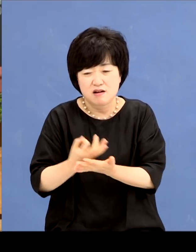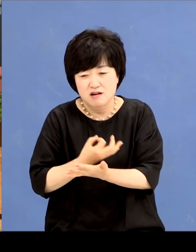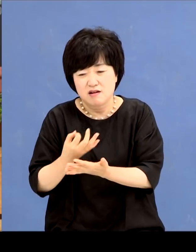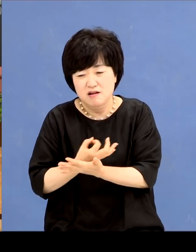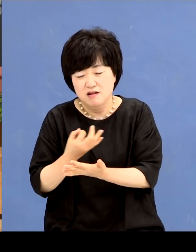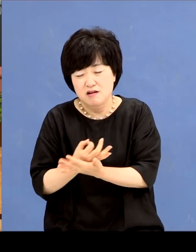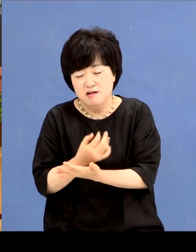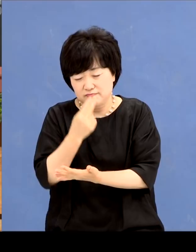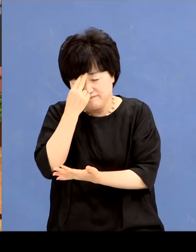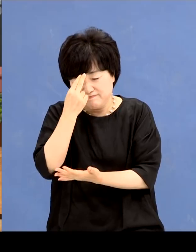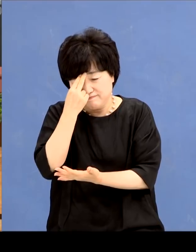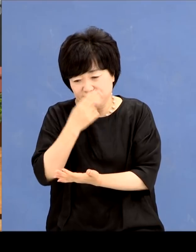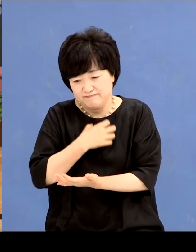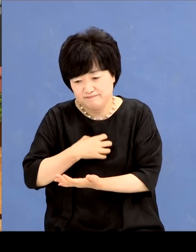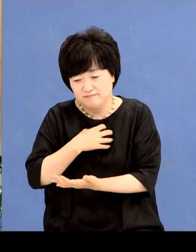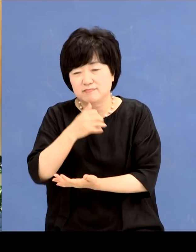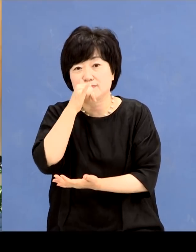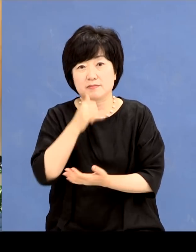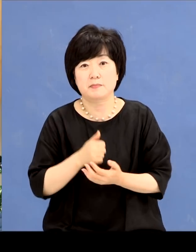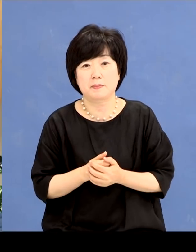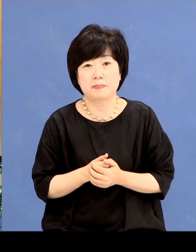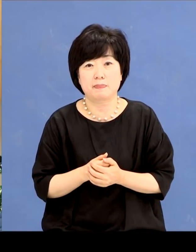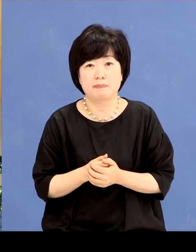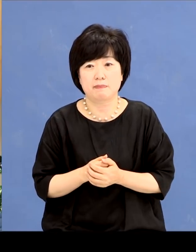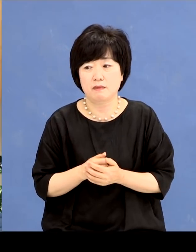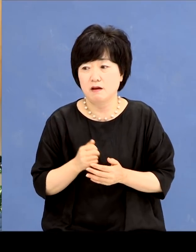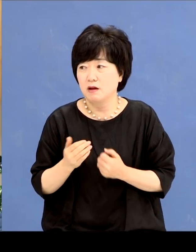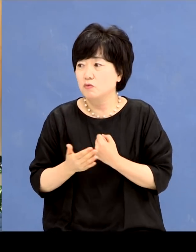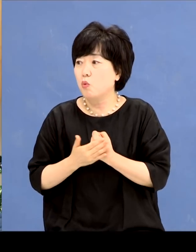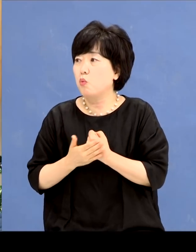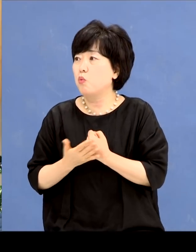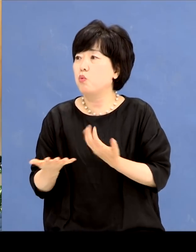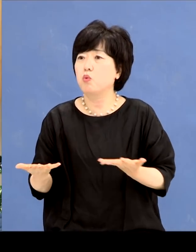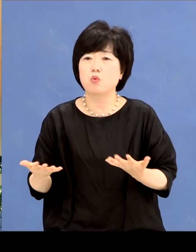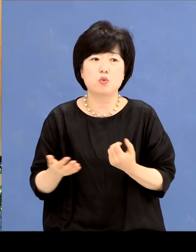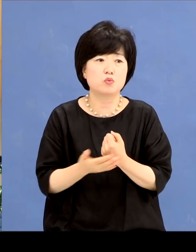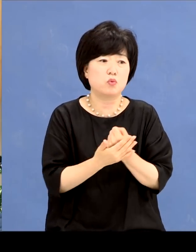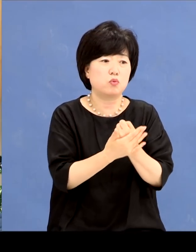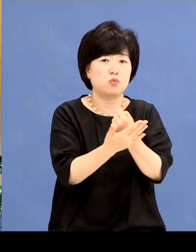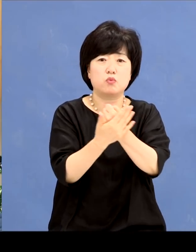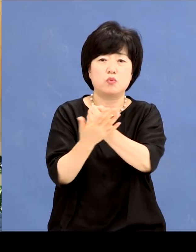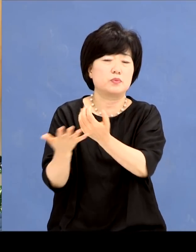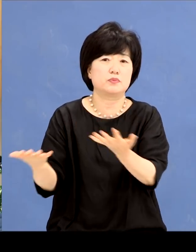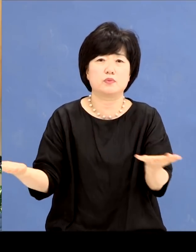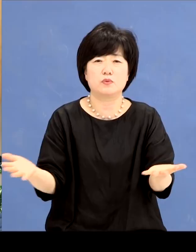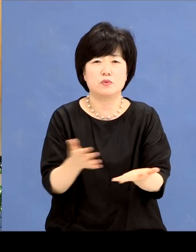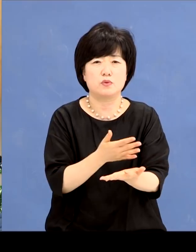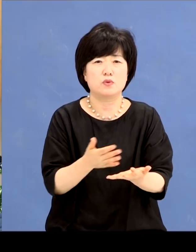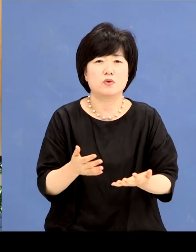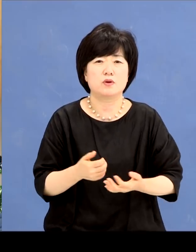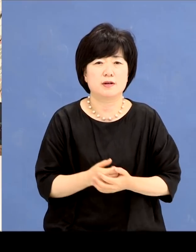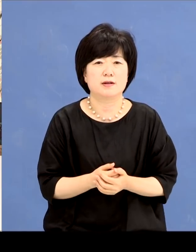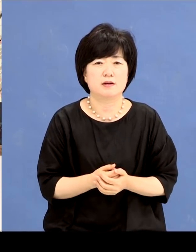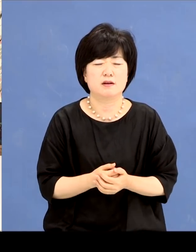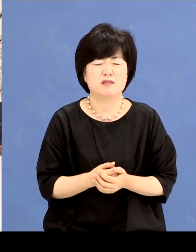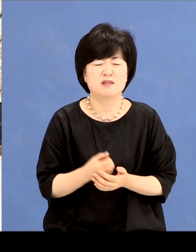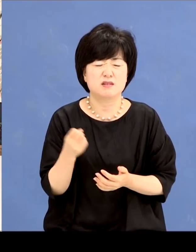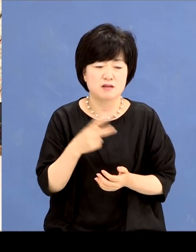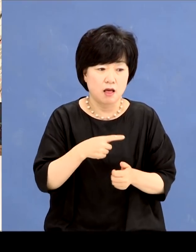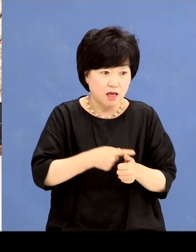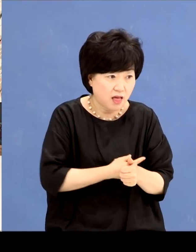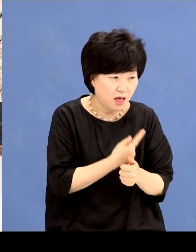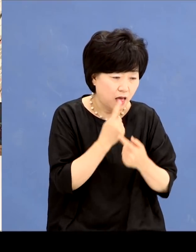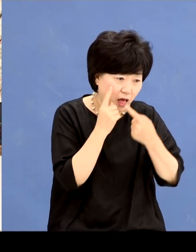살고 이러한 삶들을 살고 있어요. 네. 이 친구들은 손 벌릴 곳이 없잖아요. 네. 그러니까 자연스럽게 사채를 쓰거나 범죄